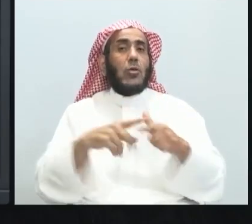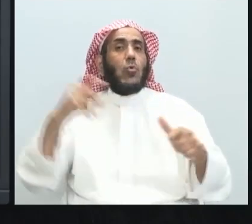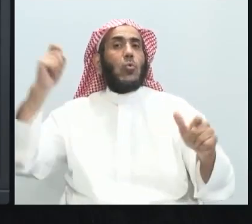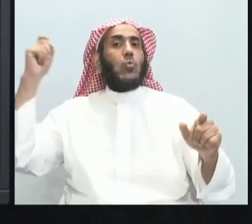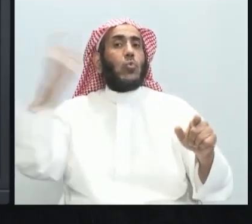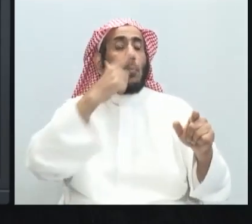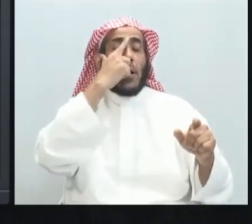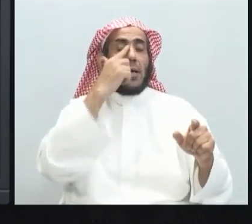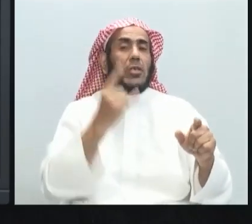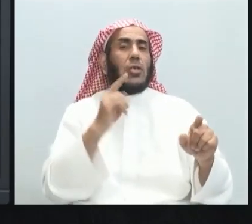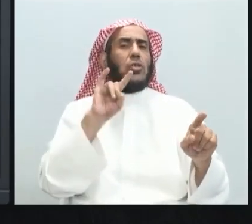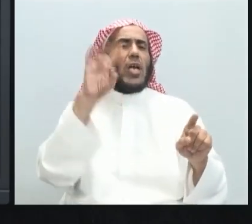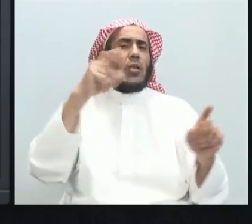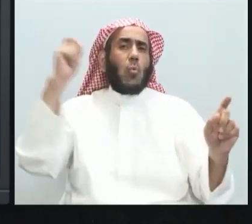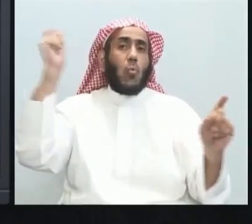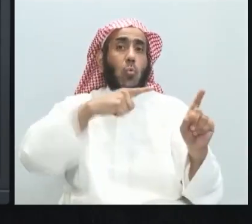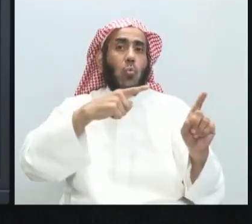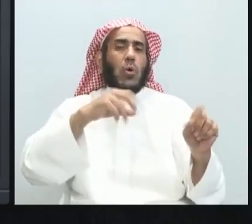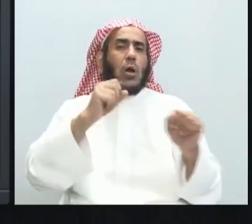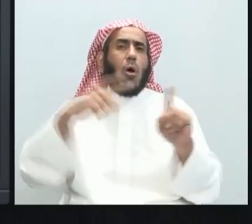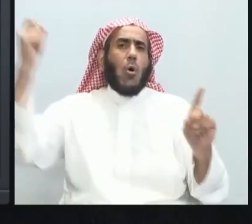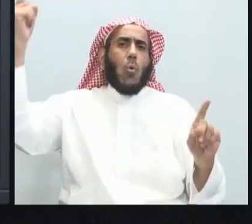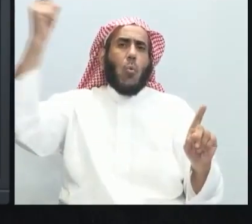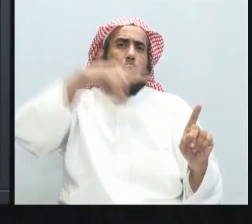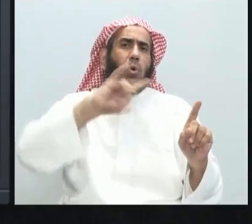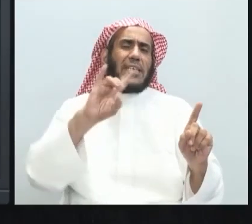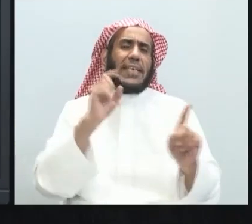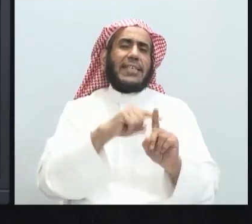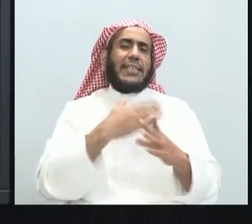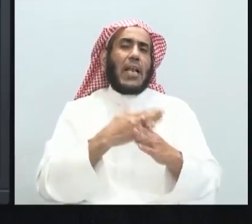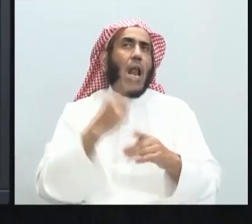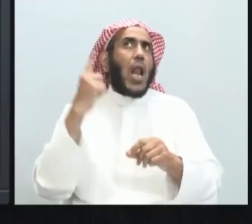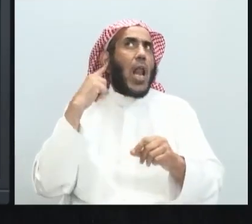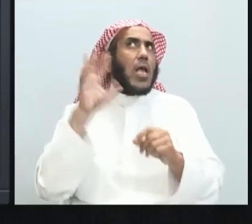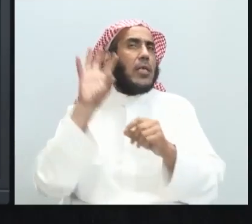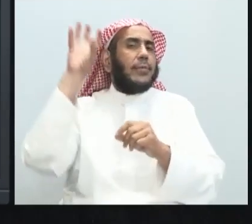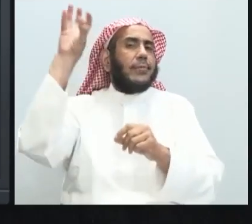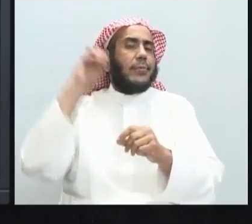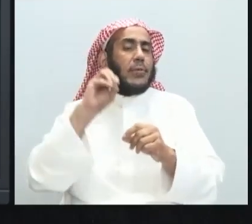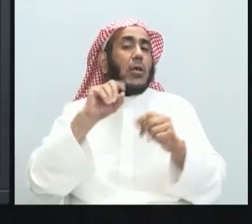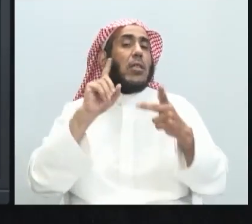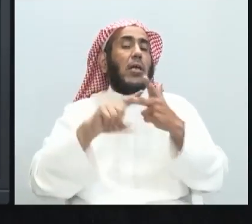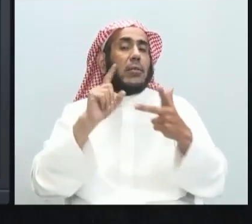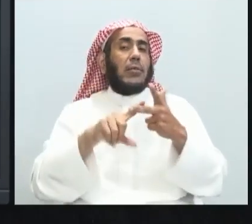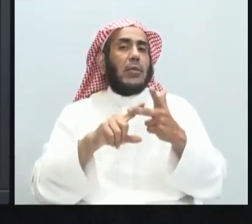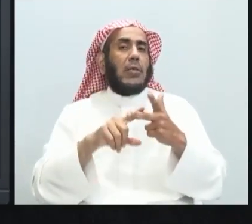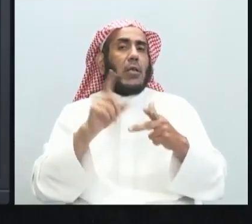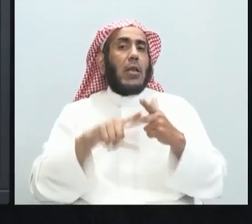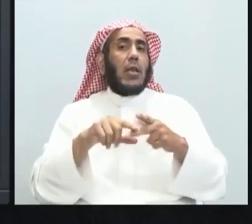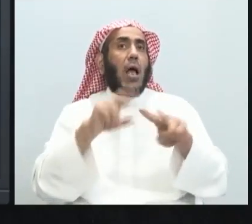فهي شهب يرجم بها جل وعلا الشياطين لان لا يسترق السمع وثالثا